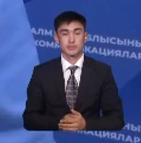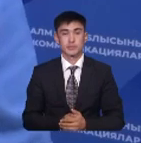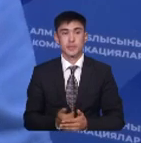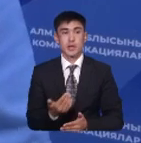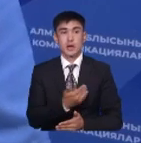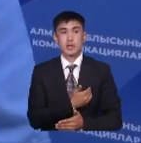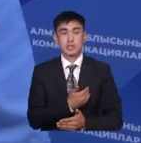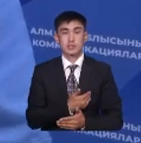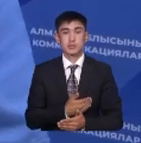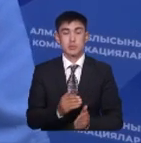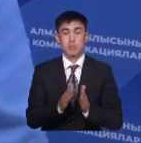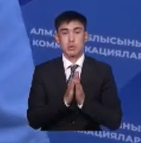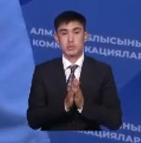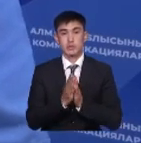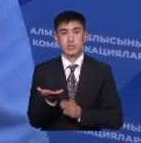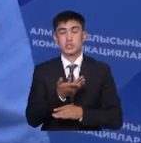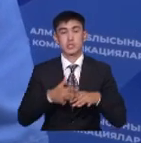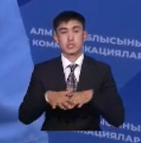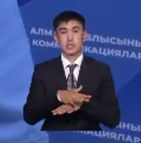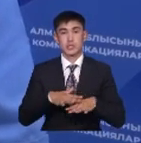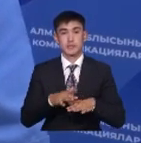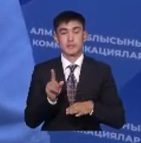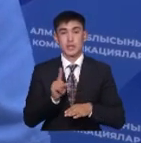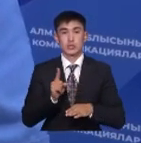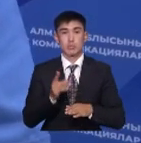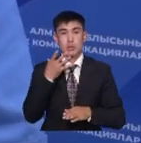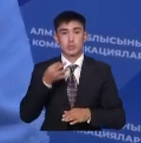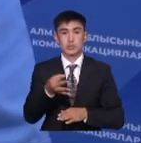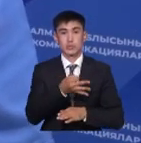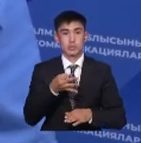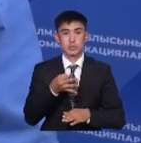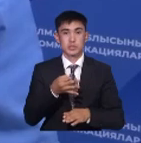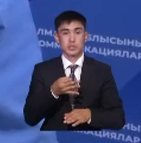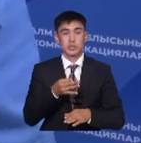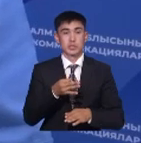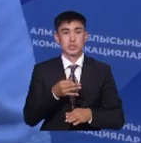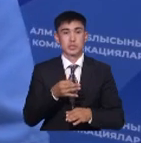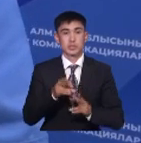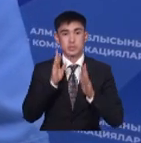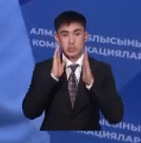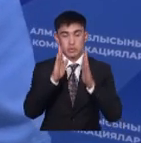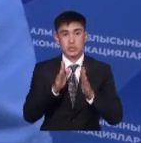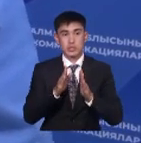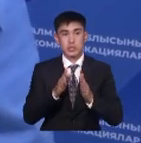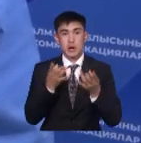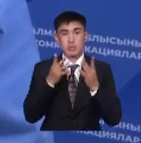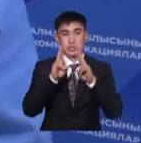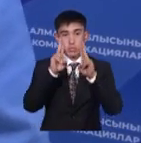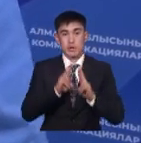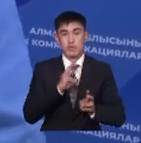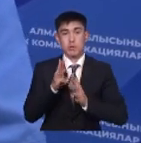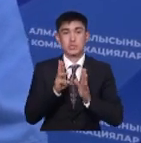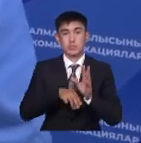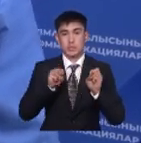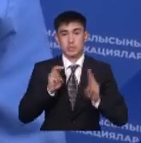Хотелось бы призвать наше население Алматинской области соблюдать элементарные правила